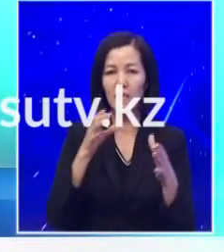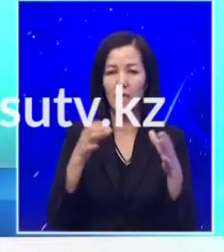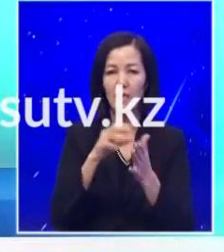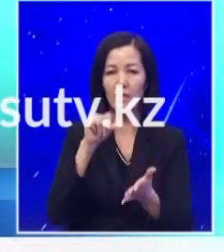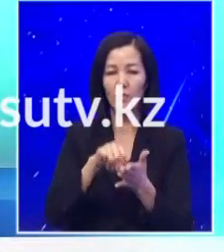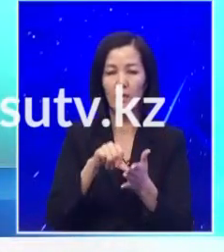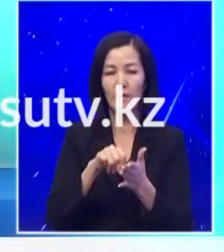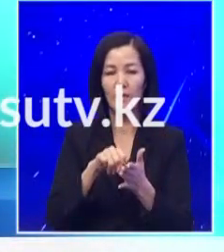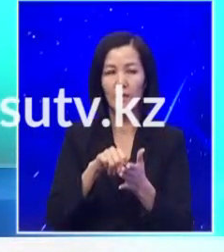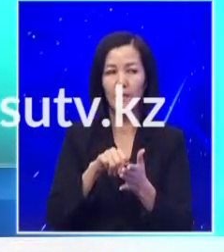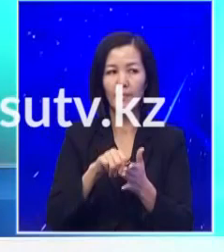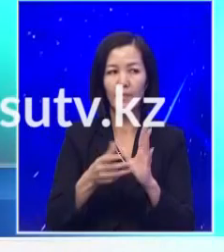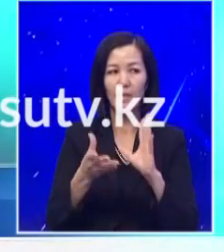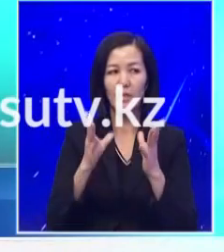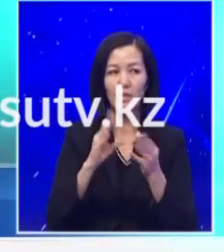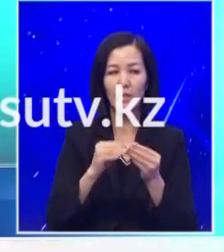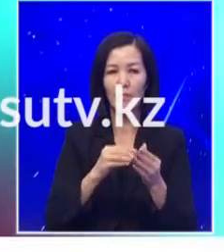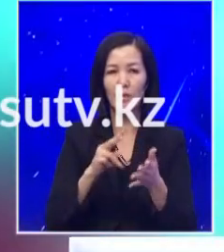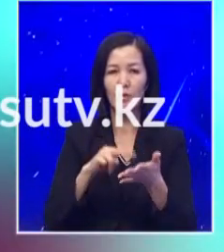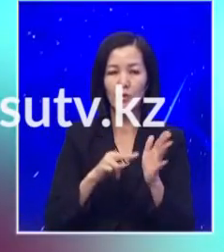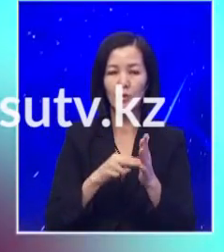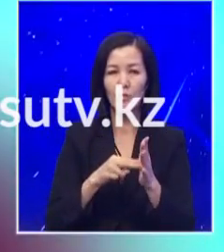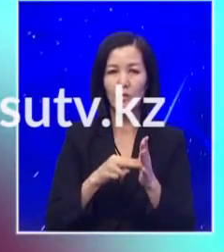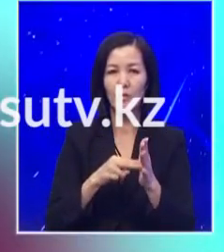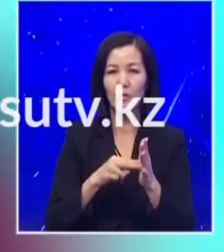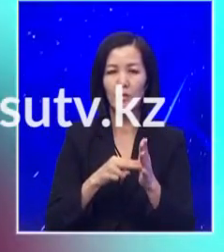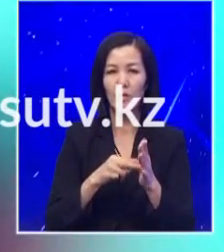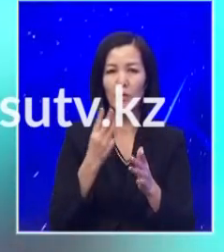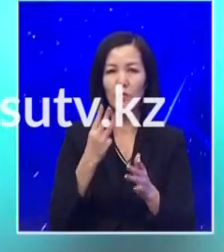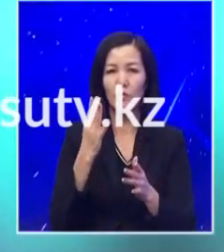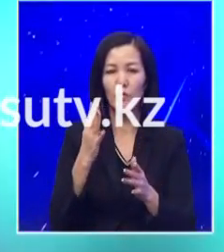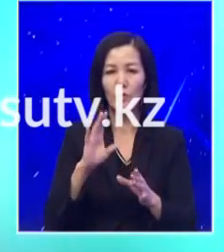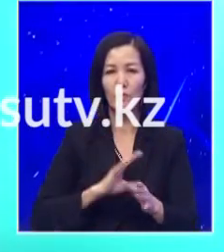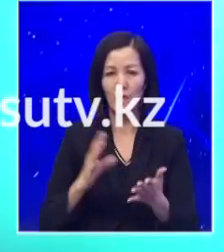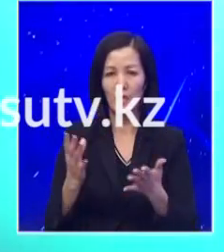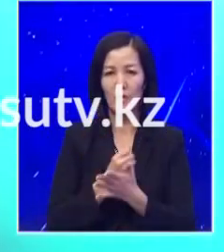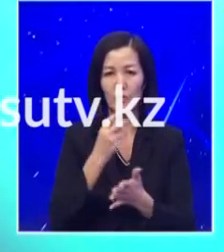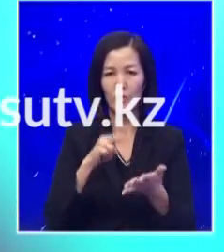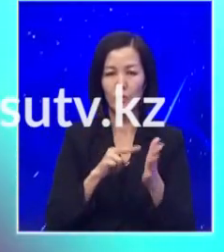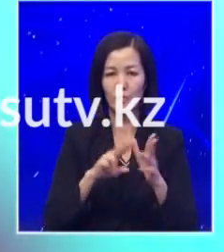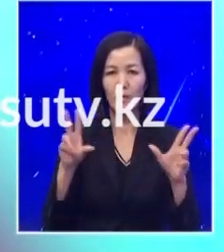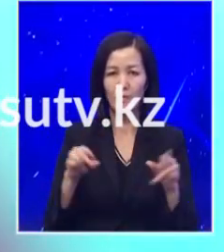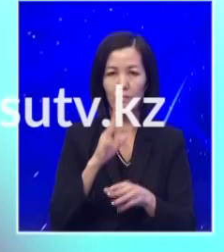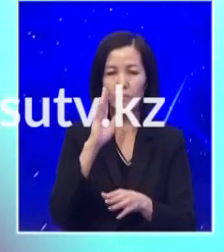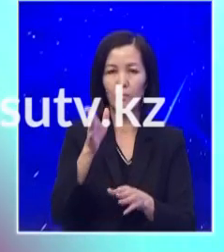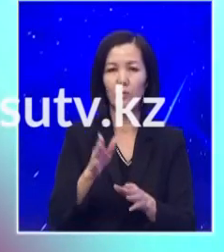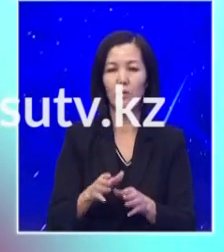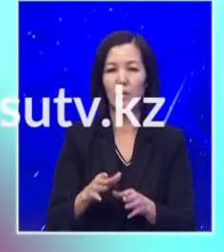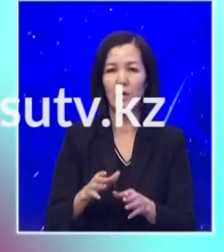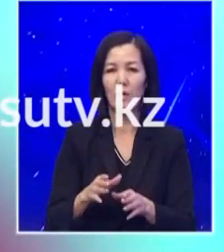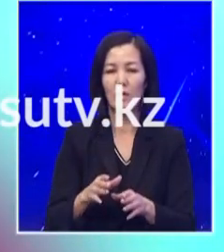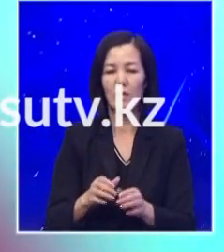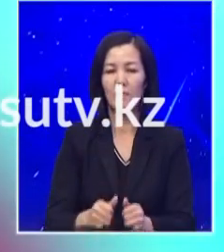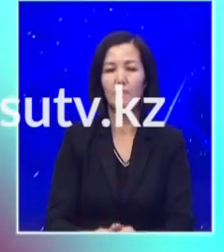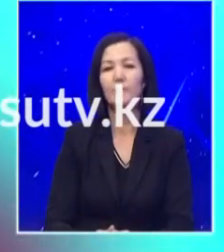қатысуда. Жалпы жоспарлану 3-4 медаль жоспарда. Енді мүмкіндік болса, одан